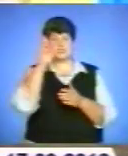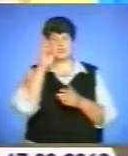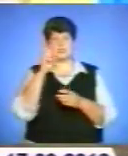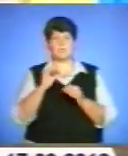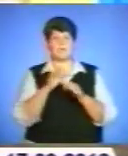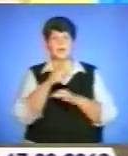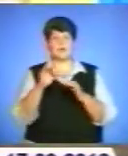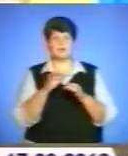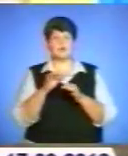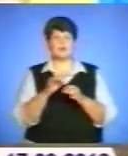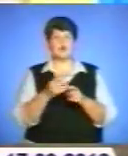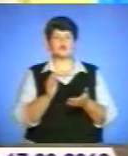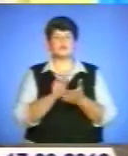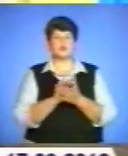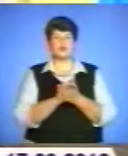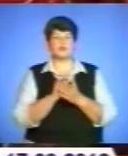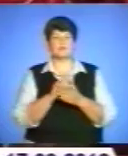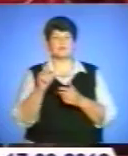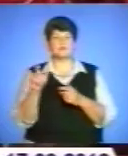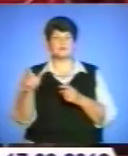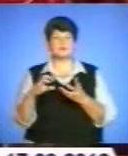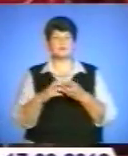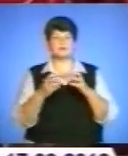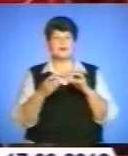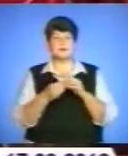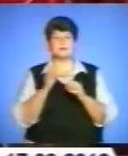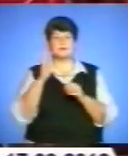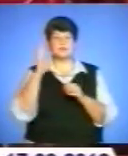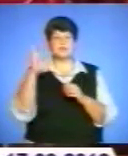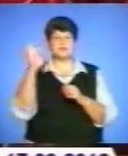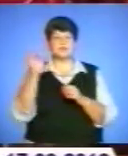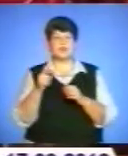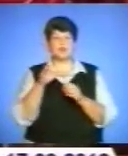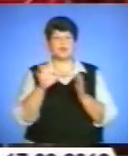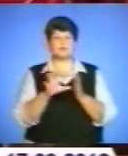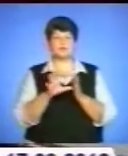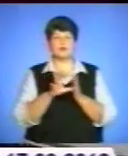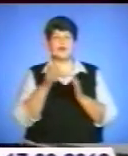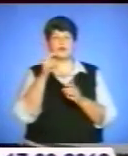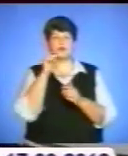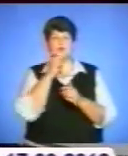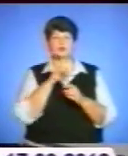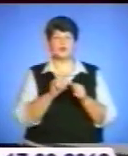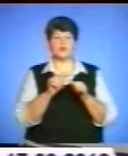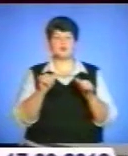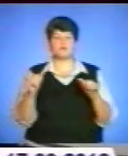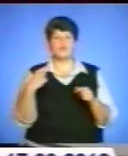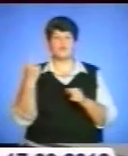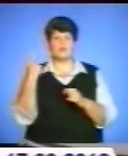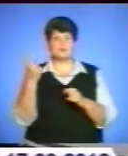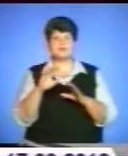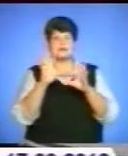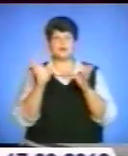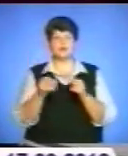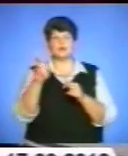Гецько ознайомив присутніх із проблемами і перспективами соціально-економічного розвитку області. Загальнодержавні реформи не